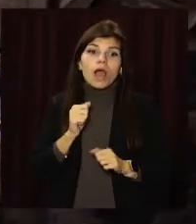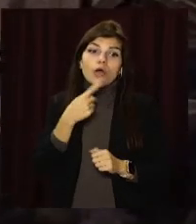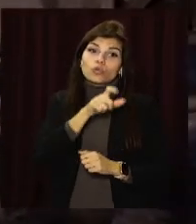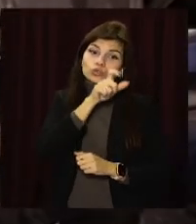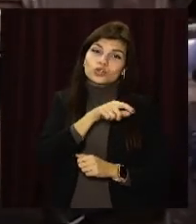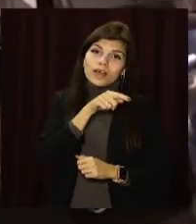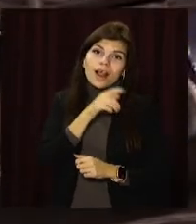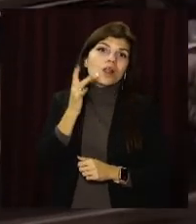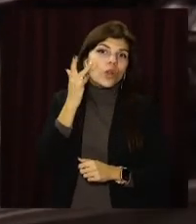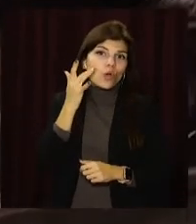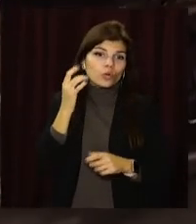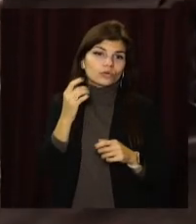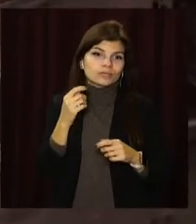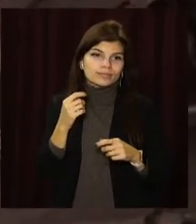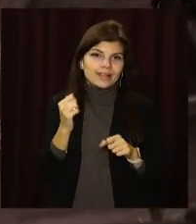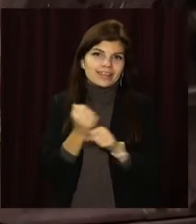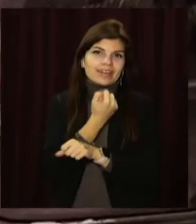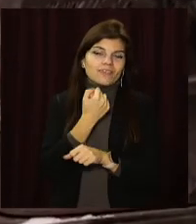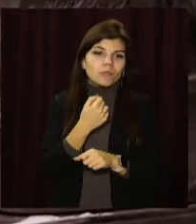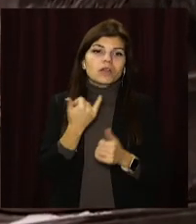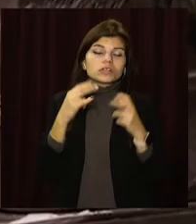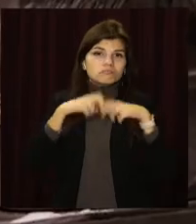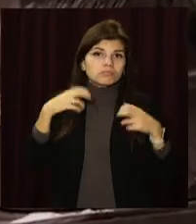ушкодження, наразі поліціянти встановлюють деталі ДТП.